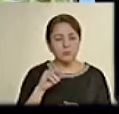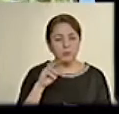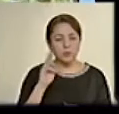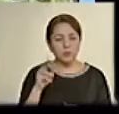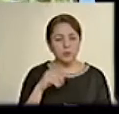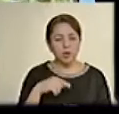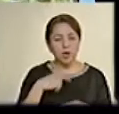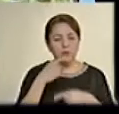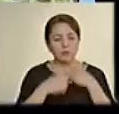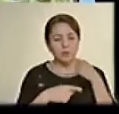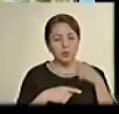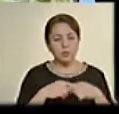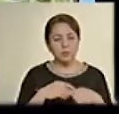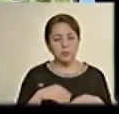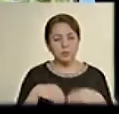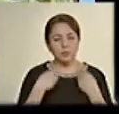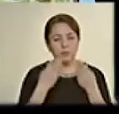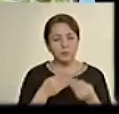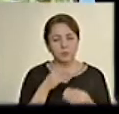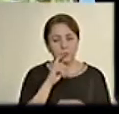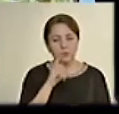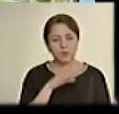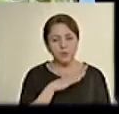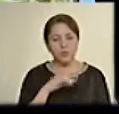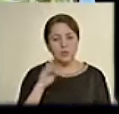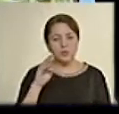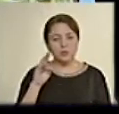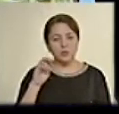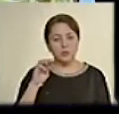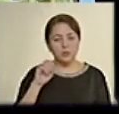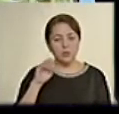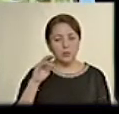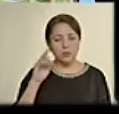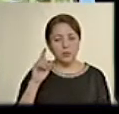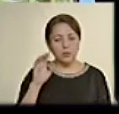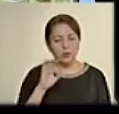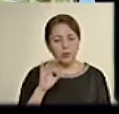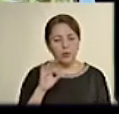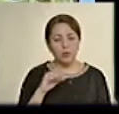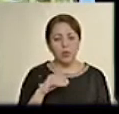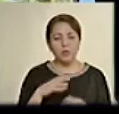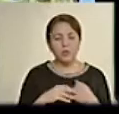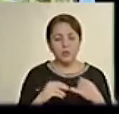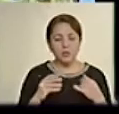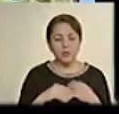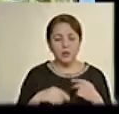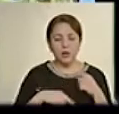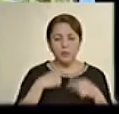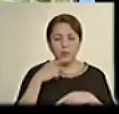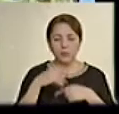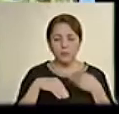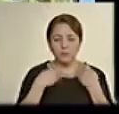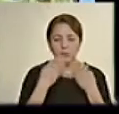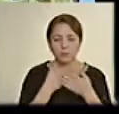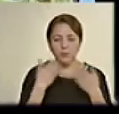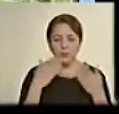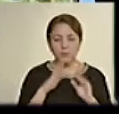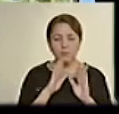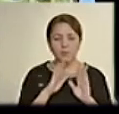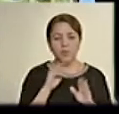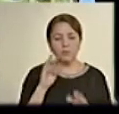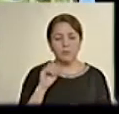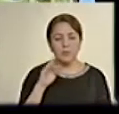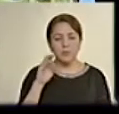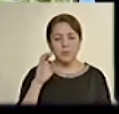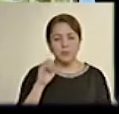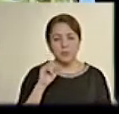bo'lib qolgan. Tanho yerlar esa avloddan avlodga meros bo'lib emas, faqat o'sha mansabiga qarab berilgan